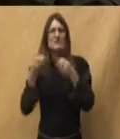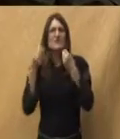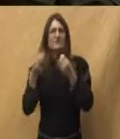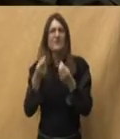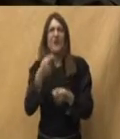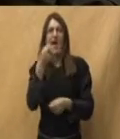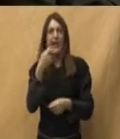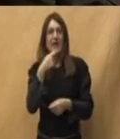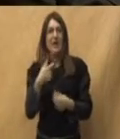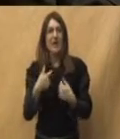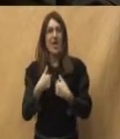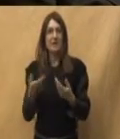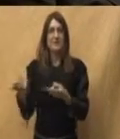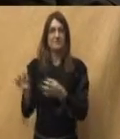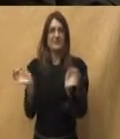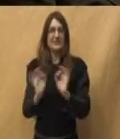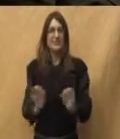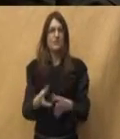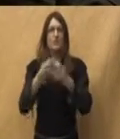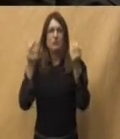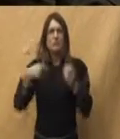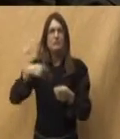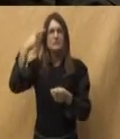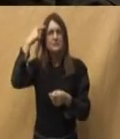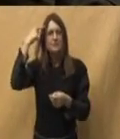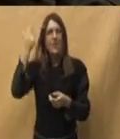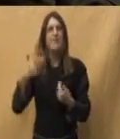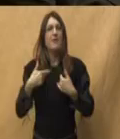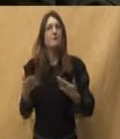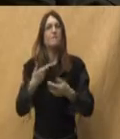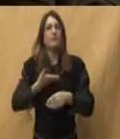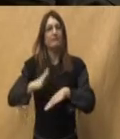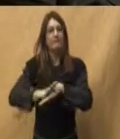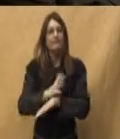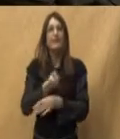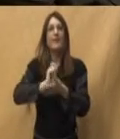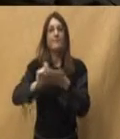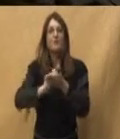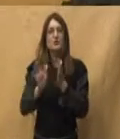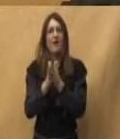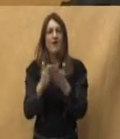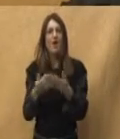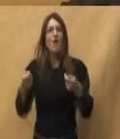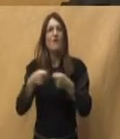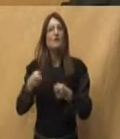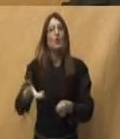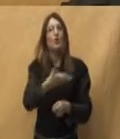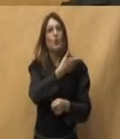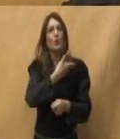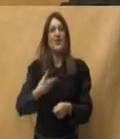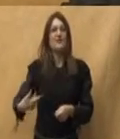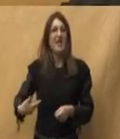potaklo, onako svjež sa specijalizacije, pun znanja, to me potaklo da napišem tu knjigu koja je bila za